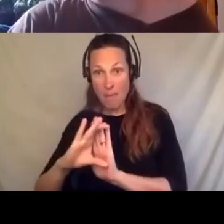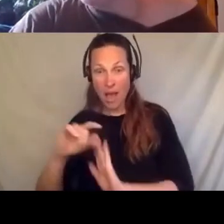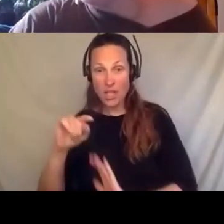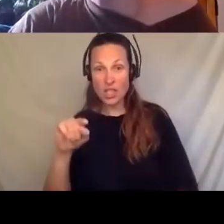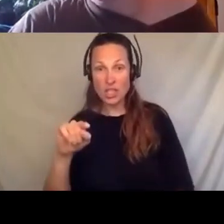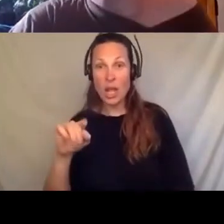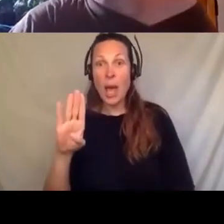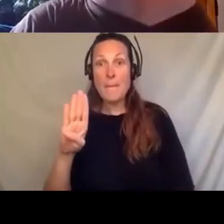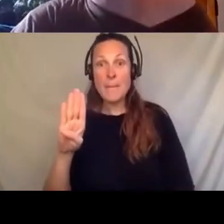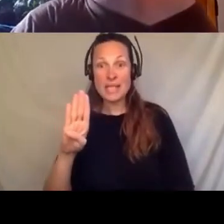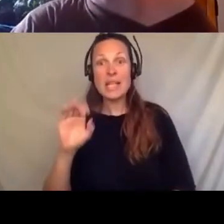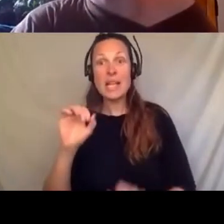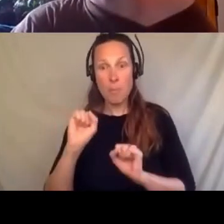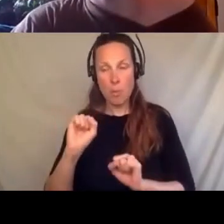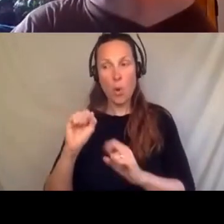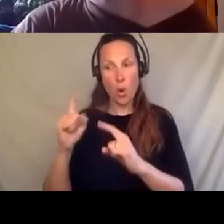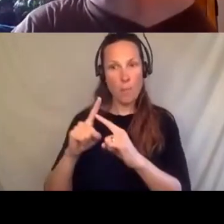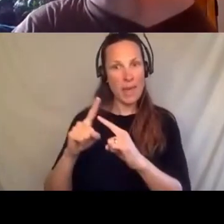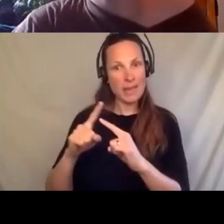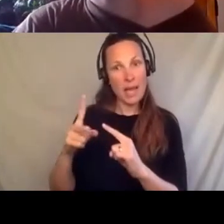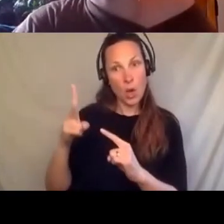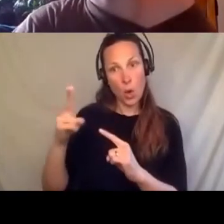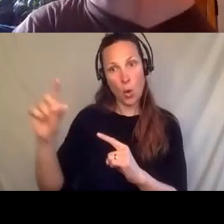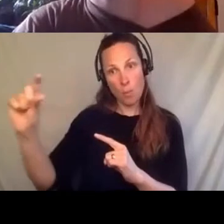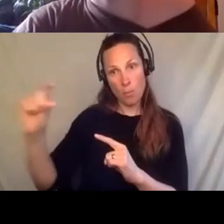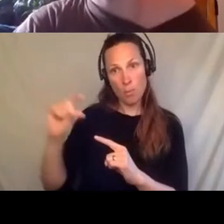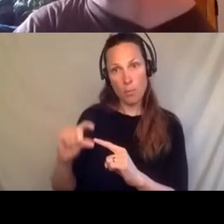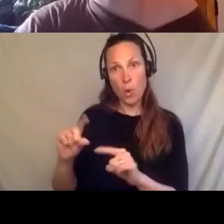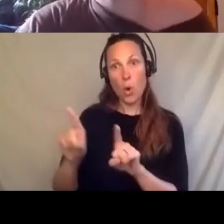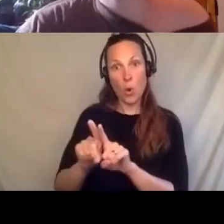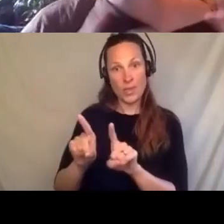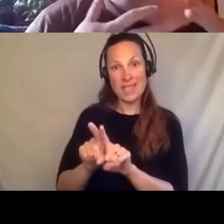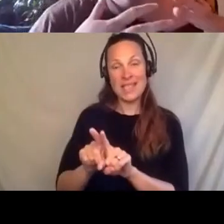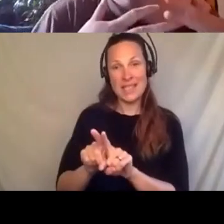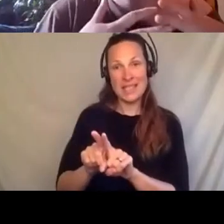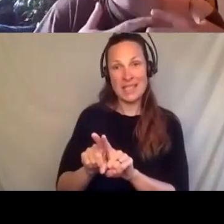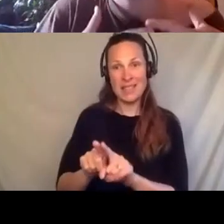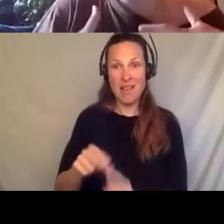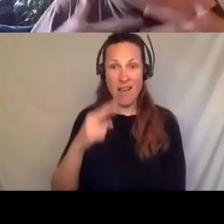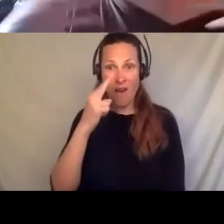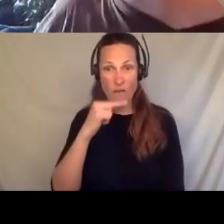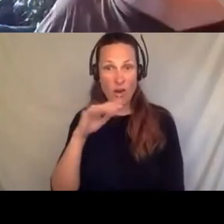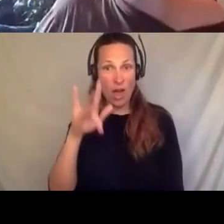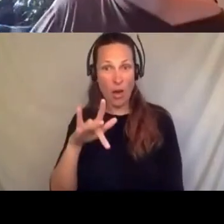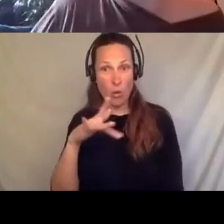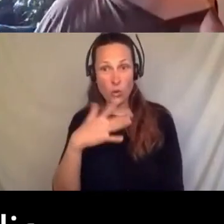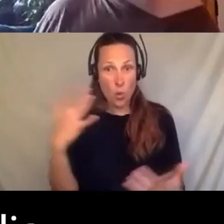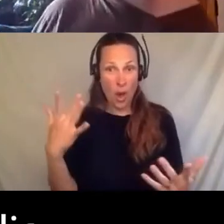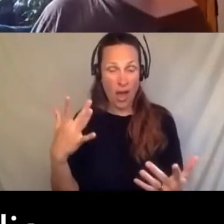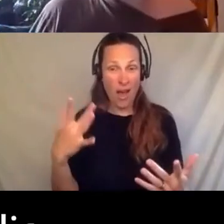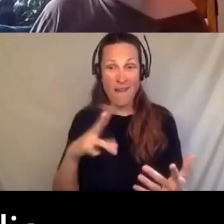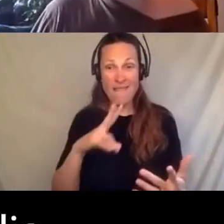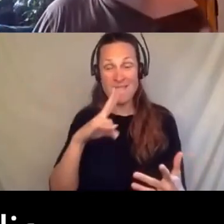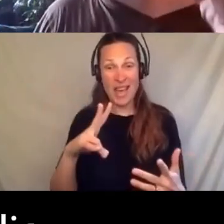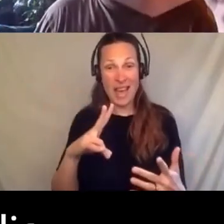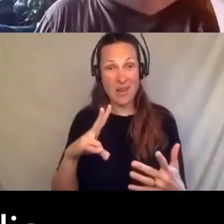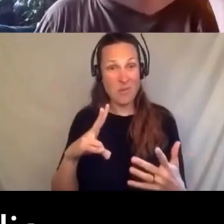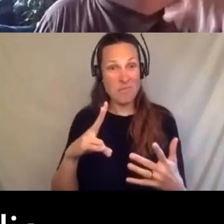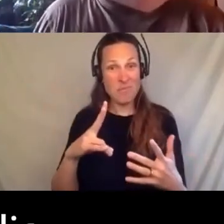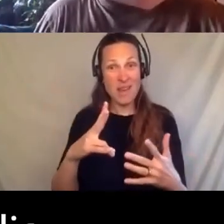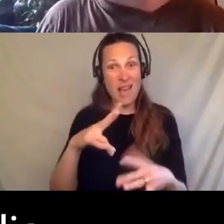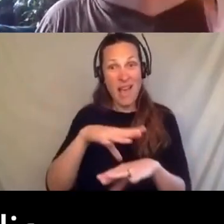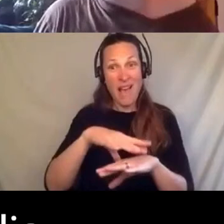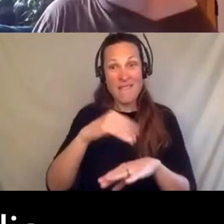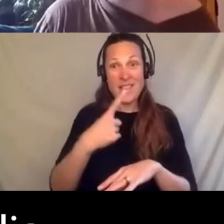le basilic aussi, vous pouvez faire des boutures et donc c'est le fun parce que vous avez des fines herbes à l'infini. Par exemple, vous